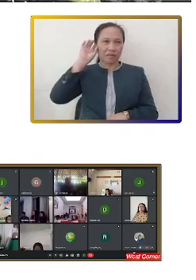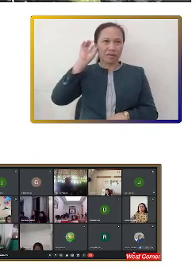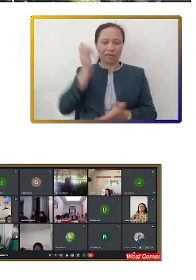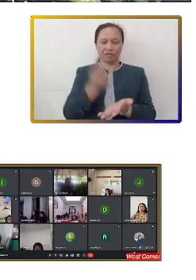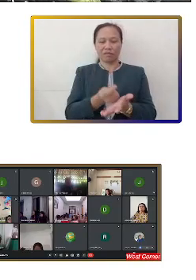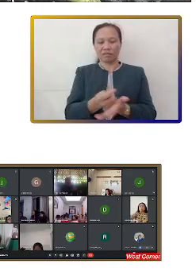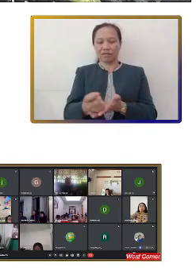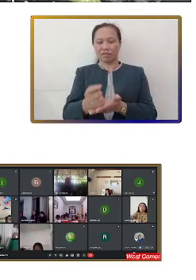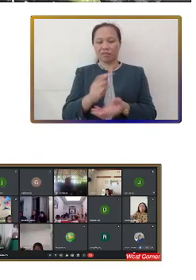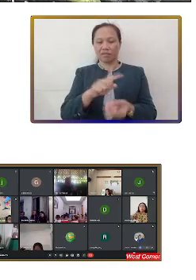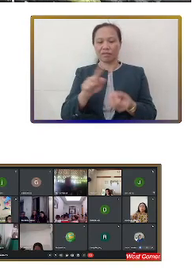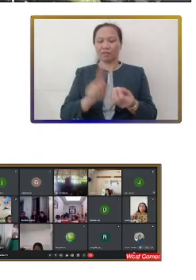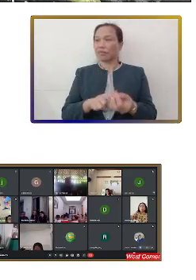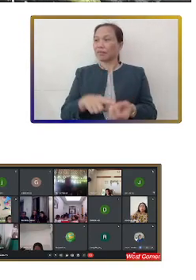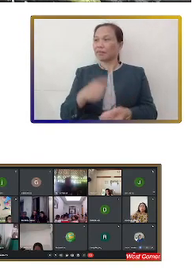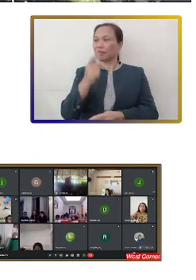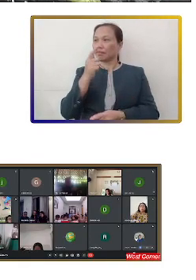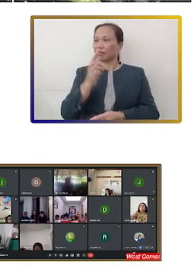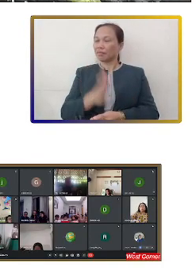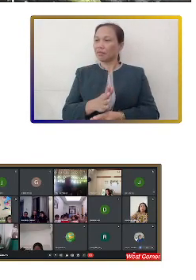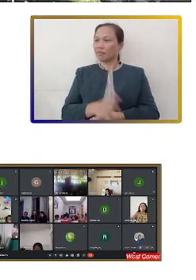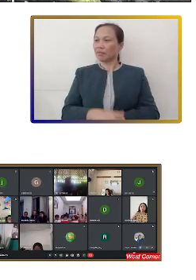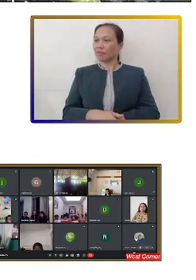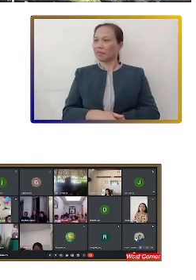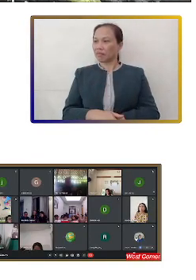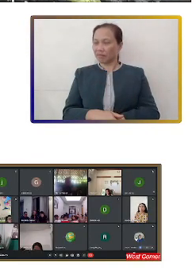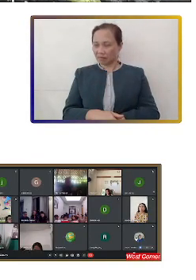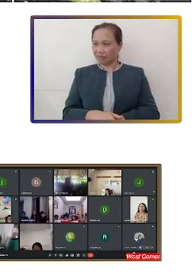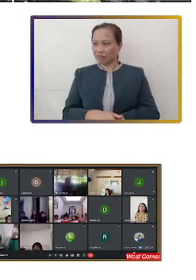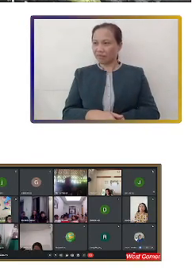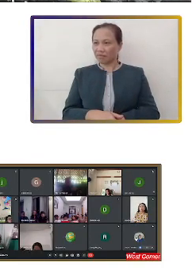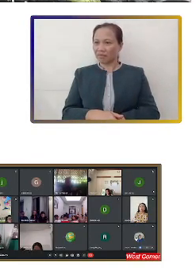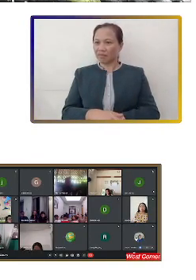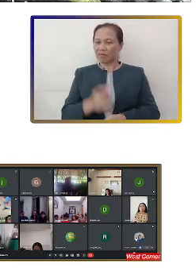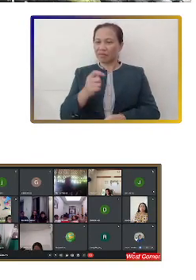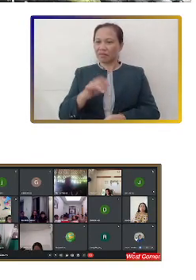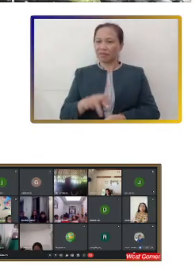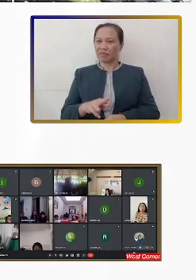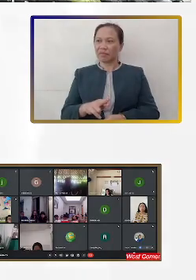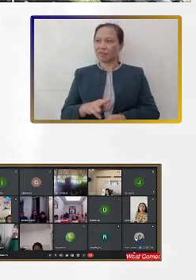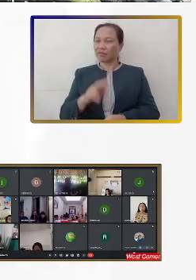place. But they're not listening to the same man of God.